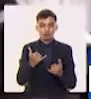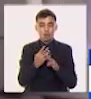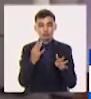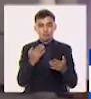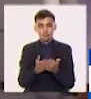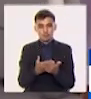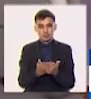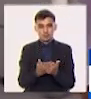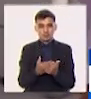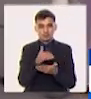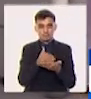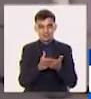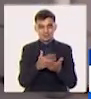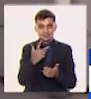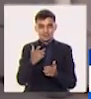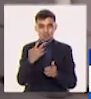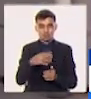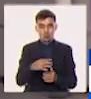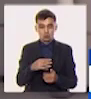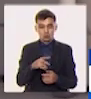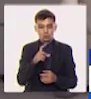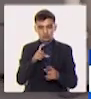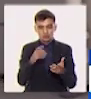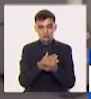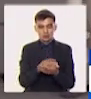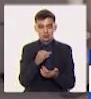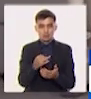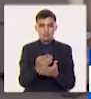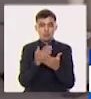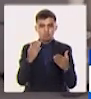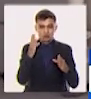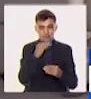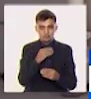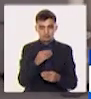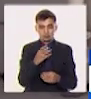бізде по списку 340 бойынша оқып отырық. Одан да көптер болуы мүмкін.